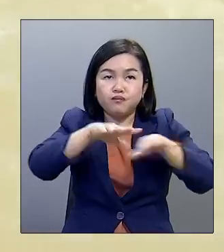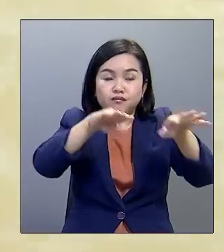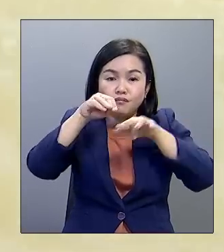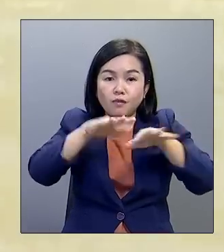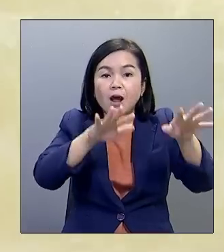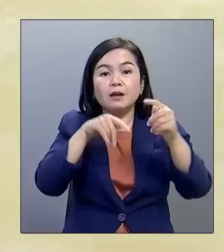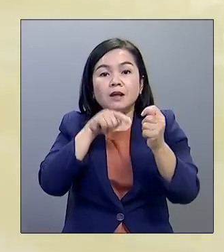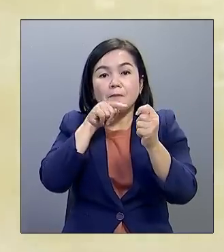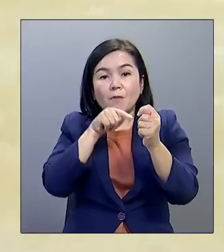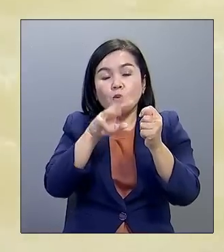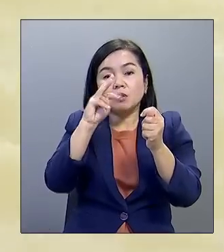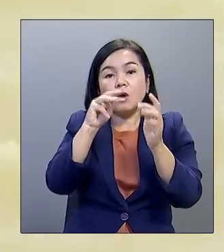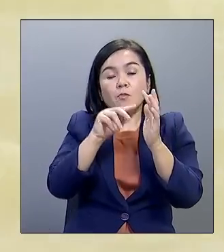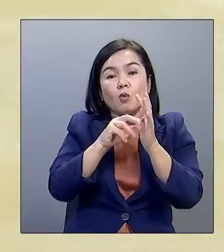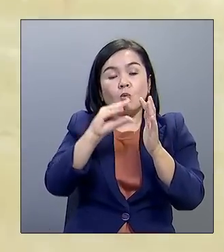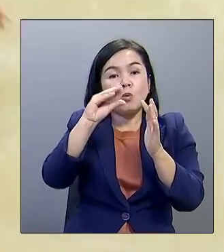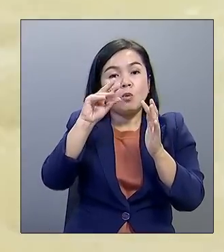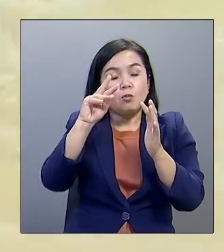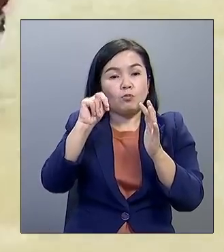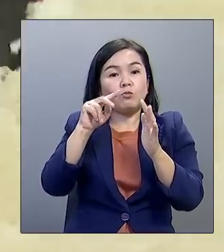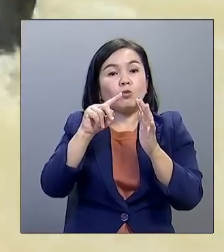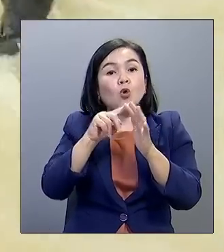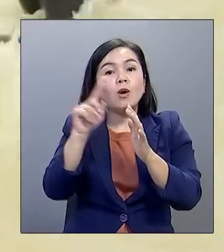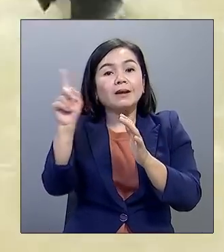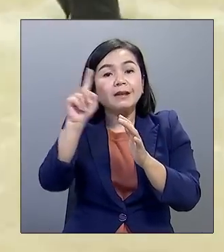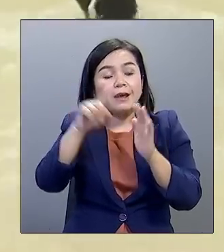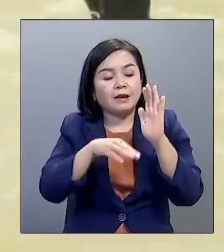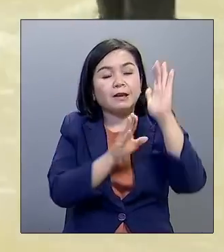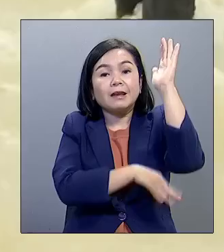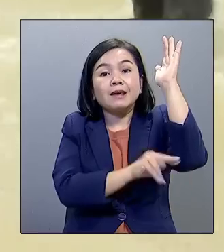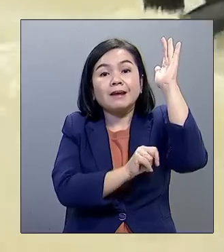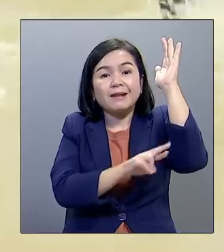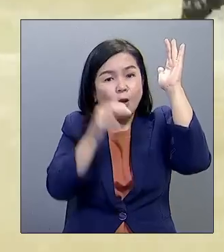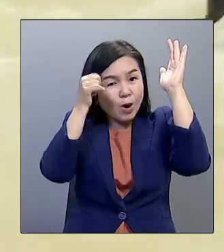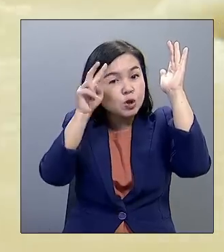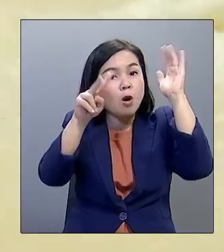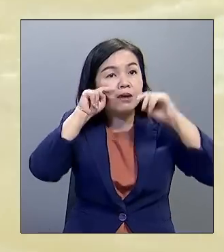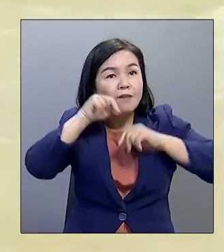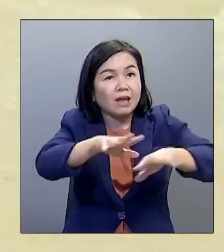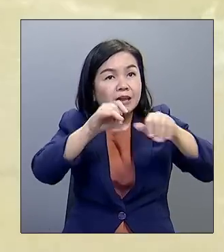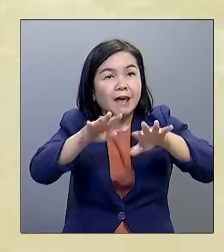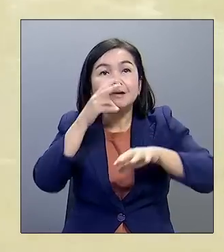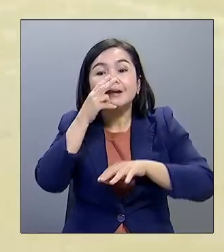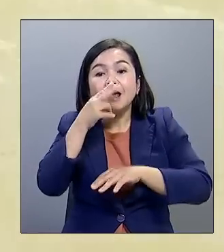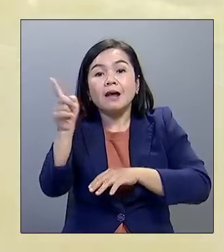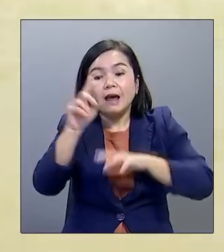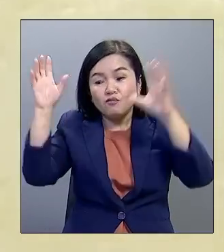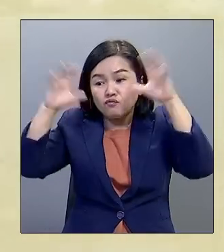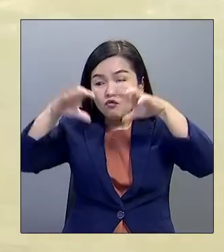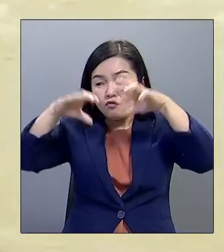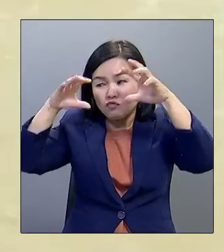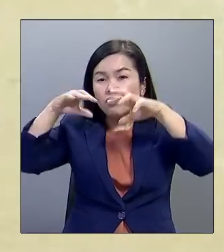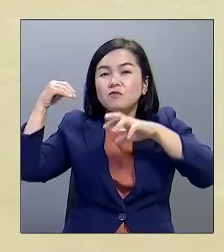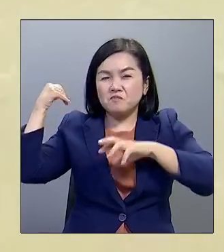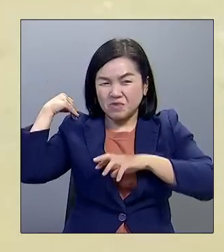านในตำบลมูโนอำเภอสุไหงโกลกจังหวัดนราธิวาสมานานกว่า2วันแล้วนะคะและอย่างที่เห็นว่าฝนนั้นก็ยังคงโปรยปล